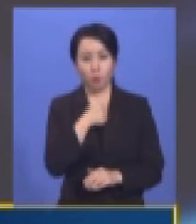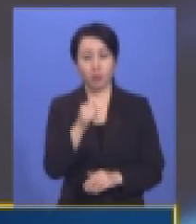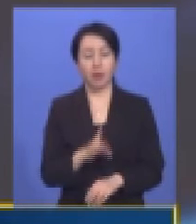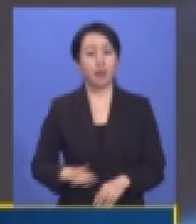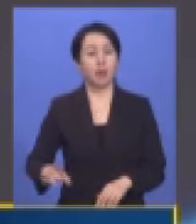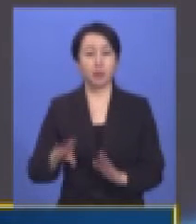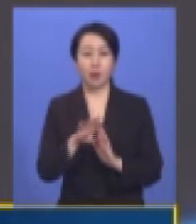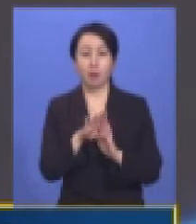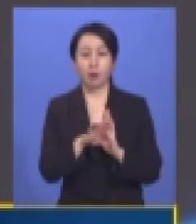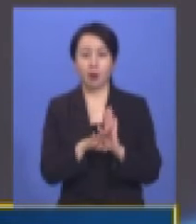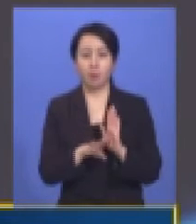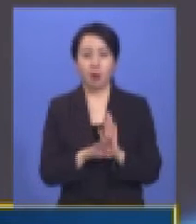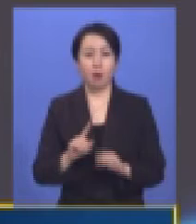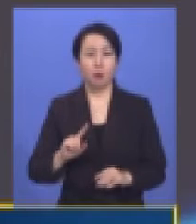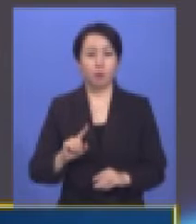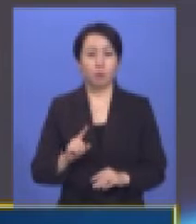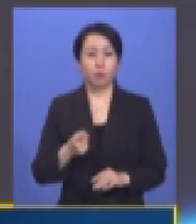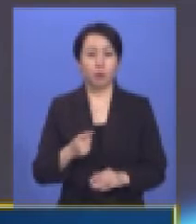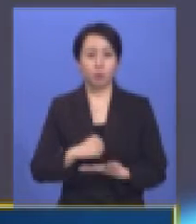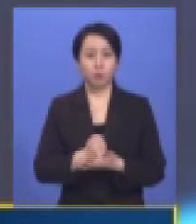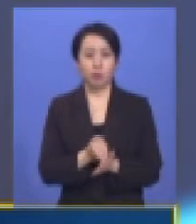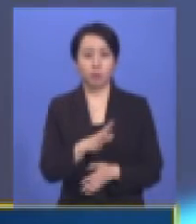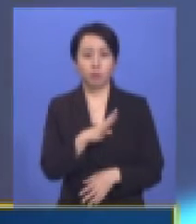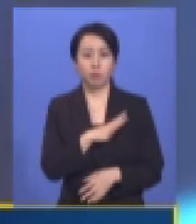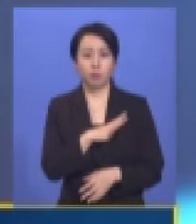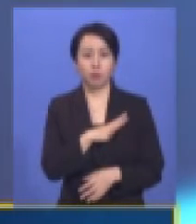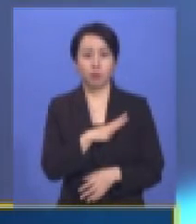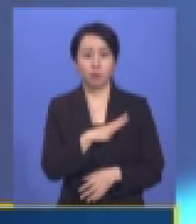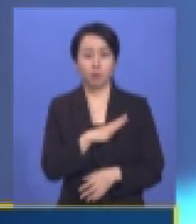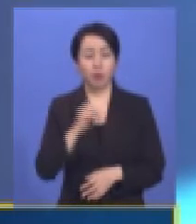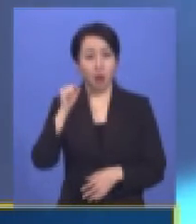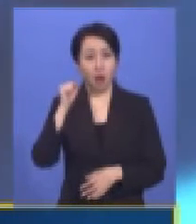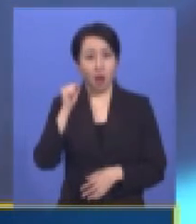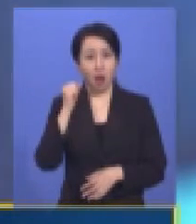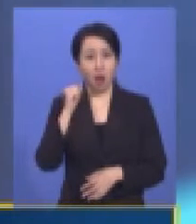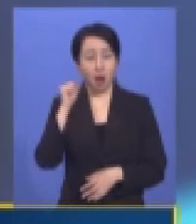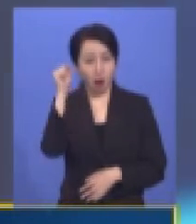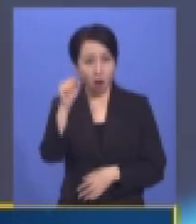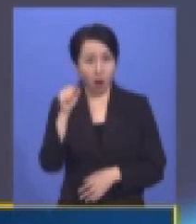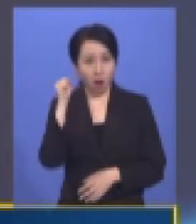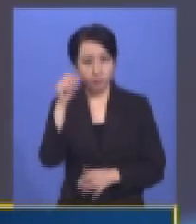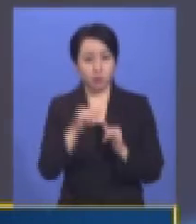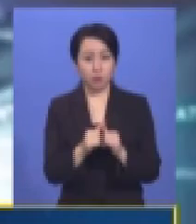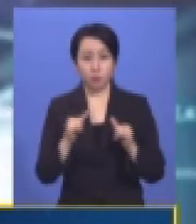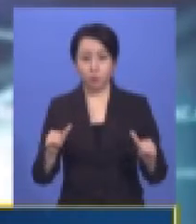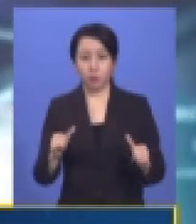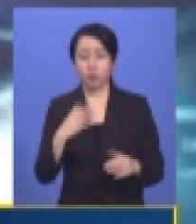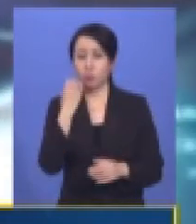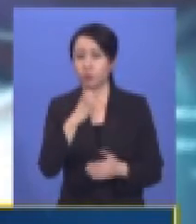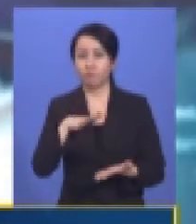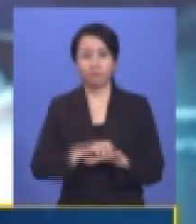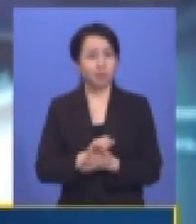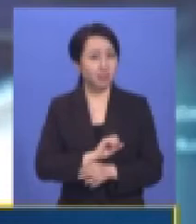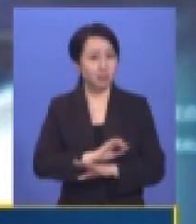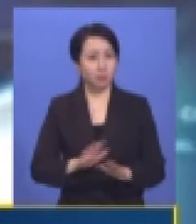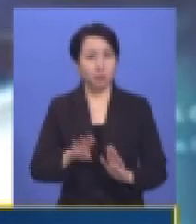региональная программа. Почему мы ее приняли? Потому что овцеводством, к сожалению, у нас серьезно никто не занимается. Коль принята